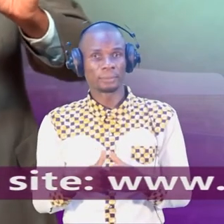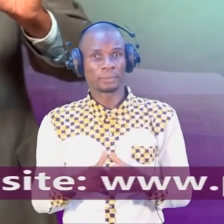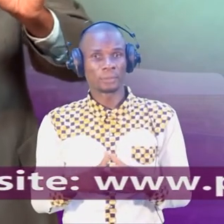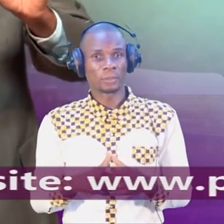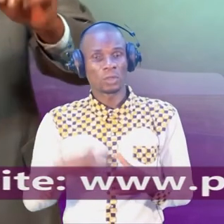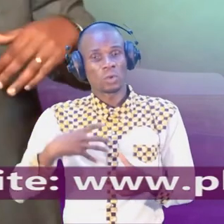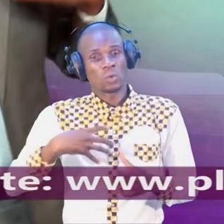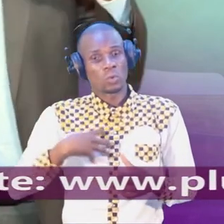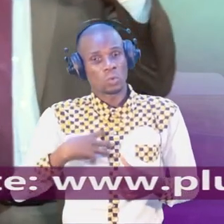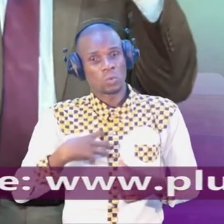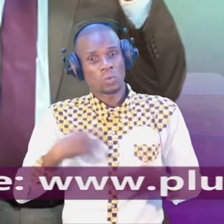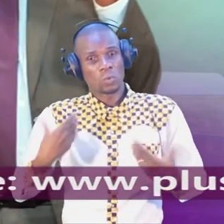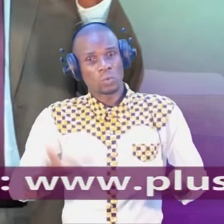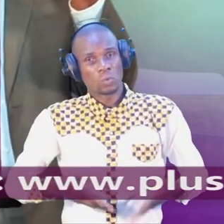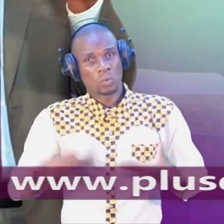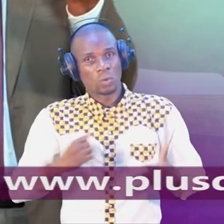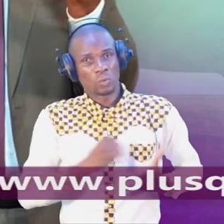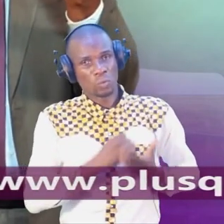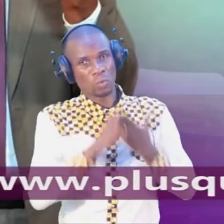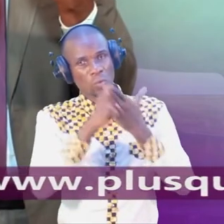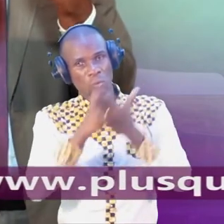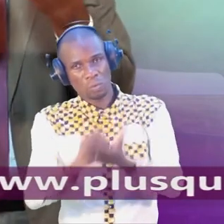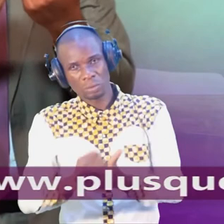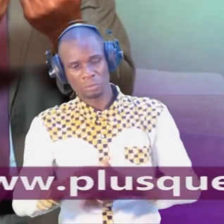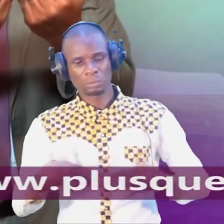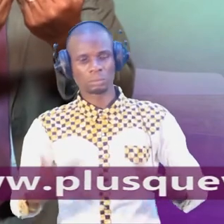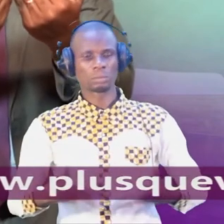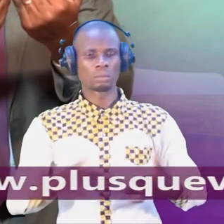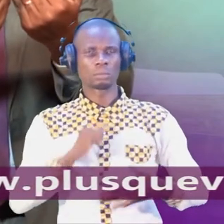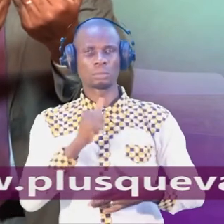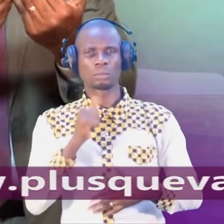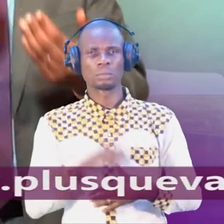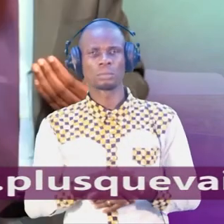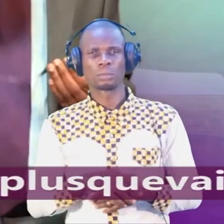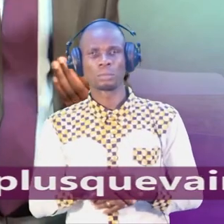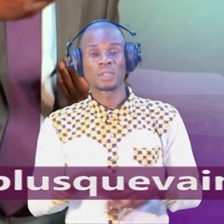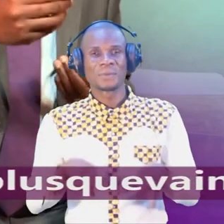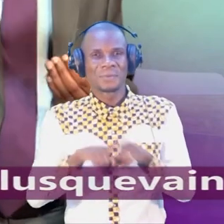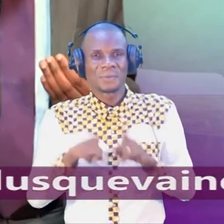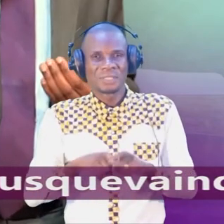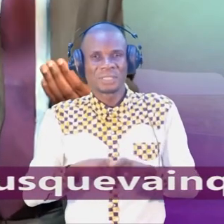nitafurahi? Kwa hiyo ukitamani, katika kutamani